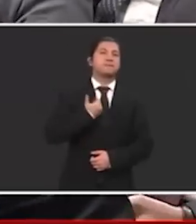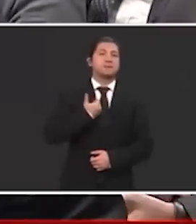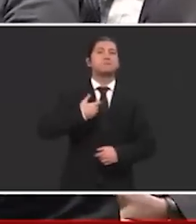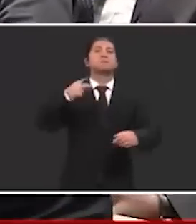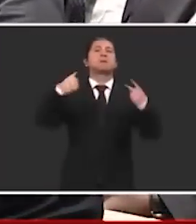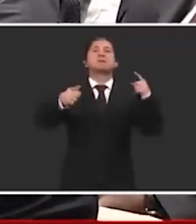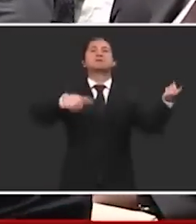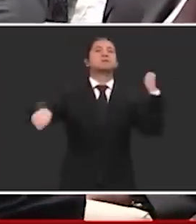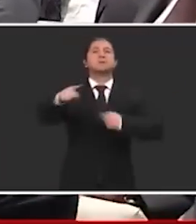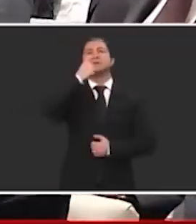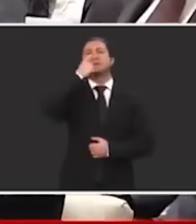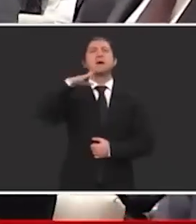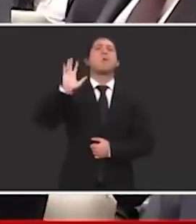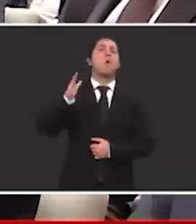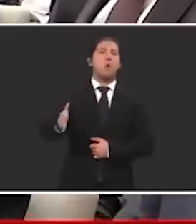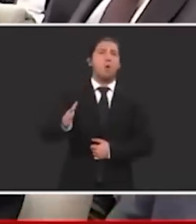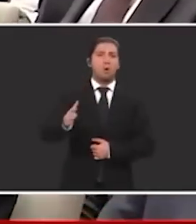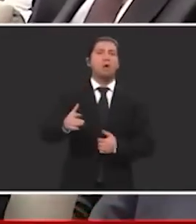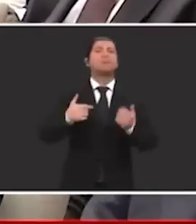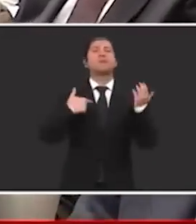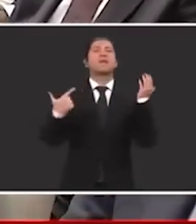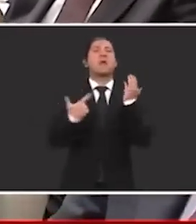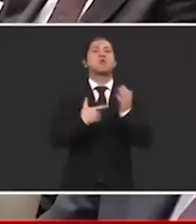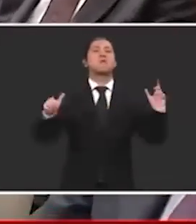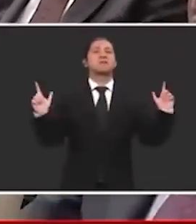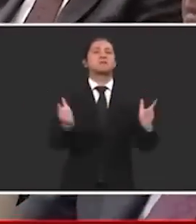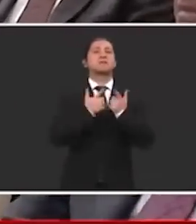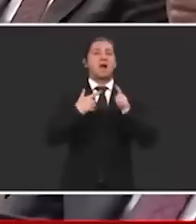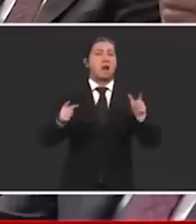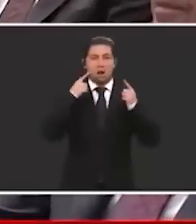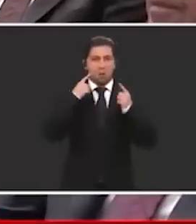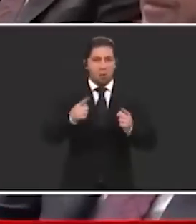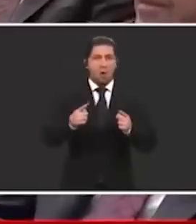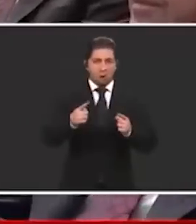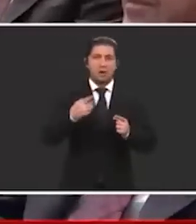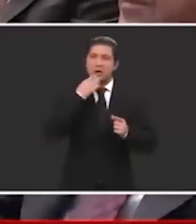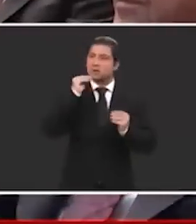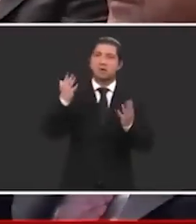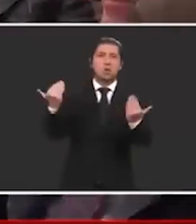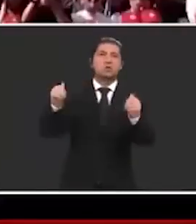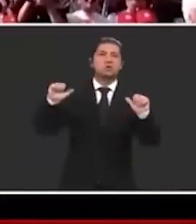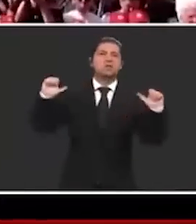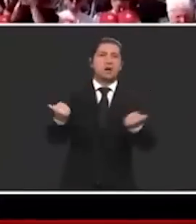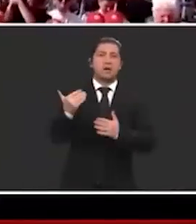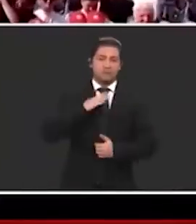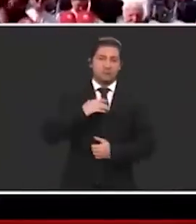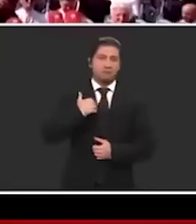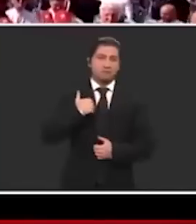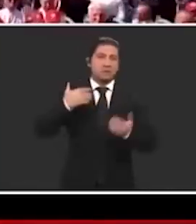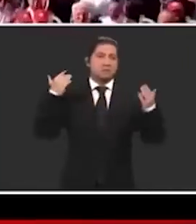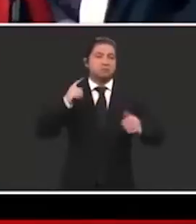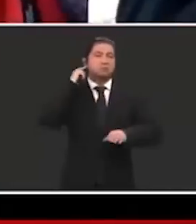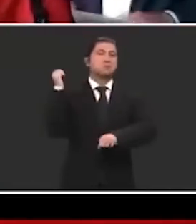Birileri istemese de Teknofest gençliğinin gümbür gümbür geldiğini görüyor, bundan da iftihar